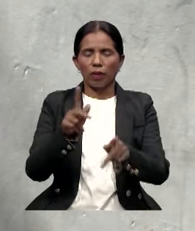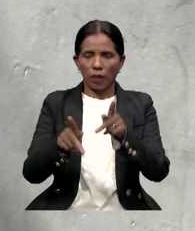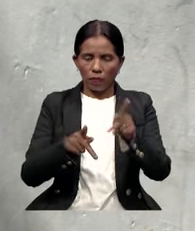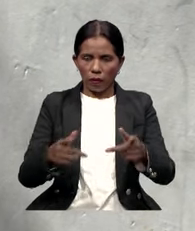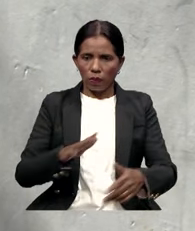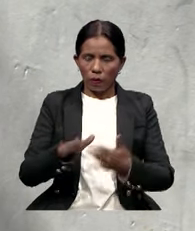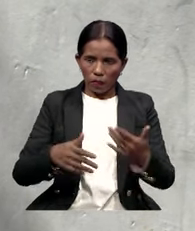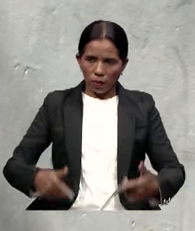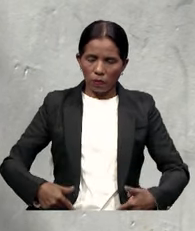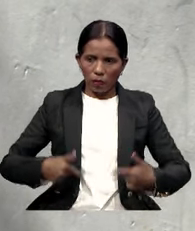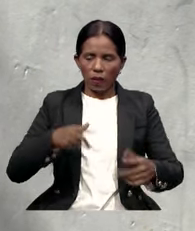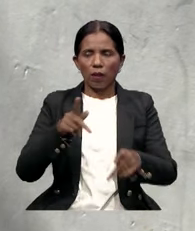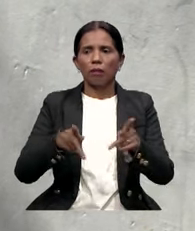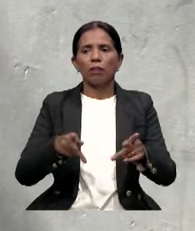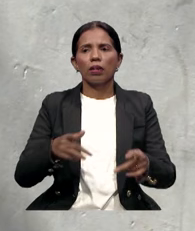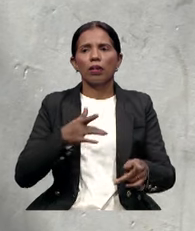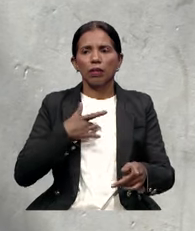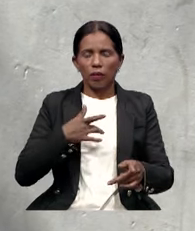moris ting povo senti tam be